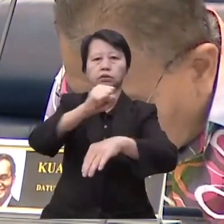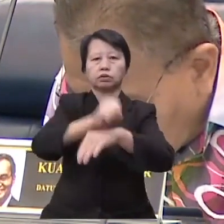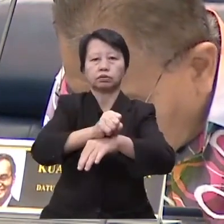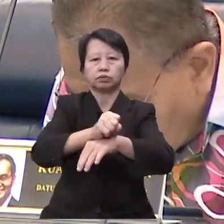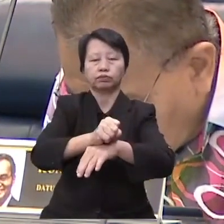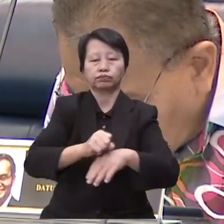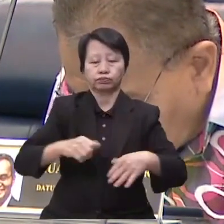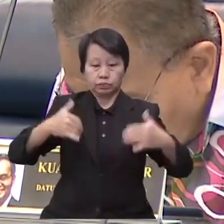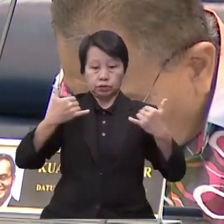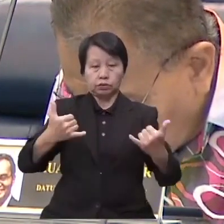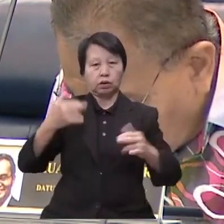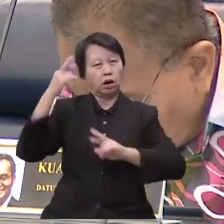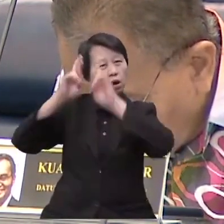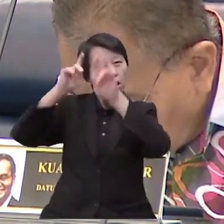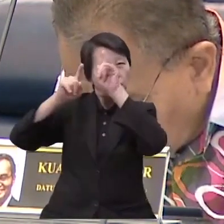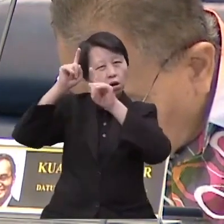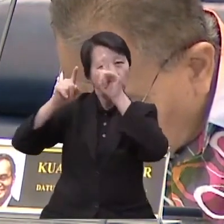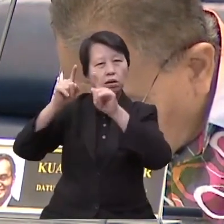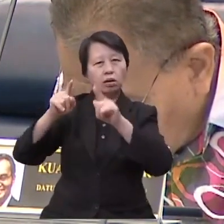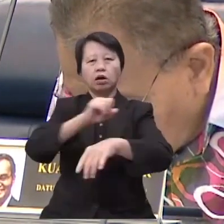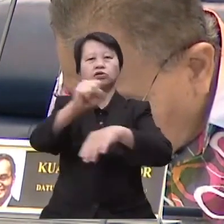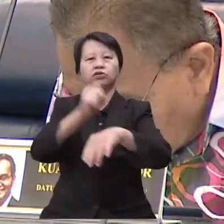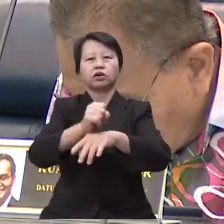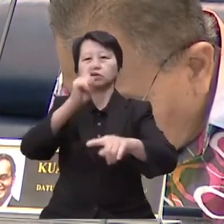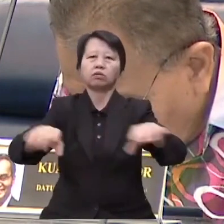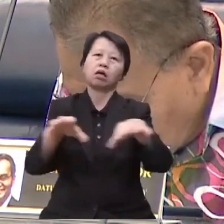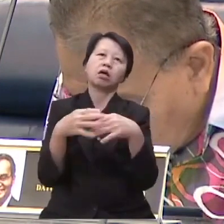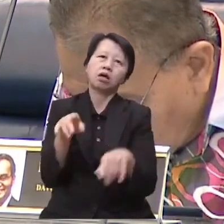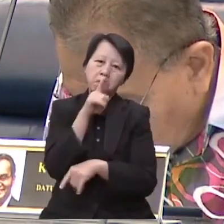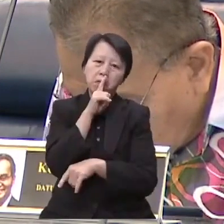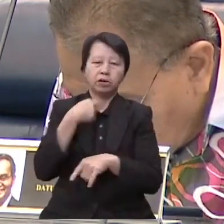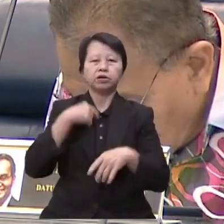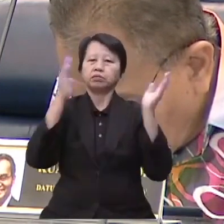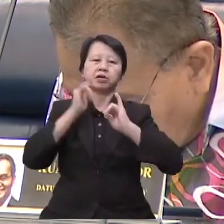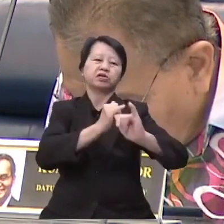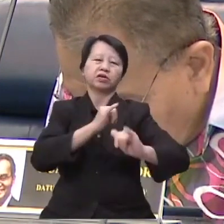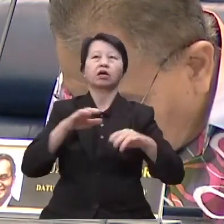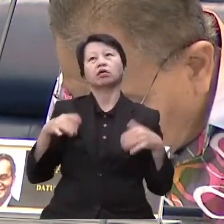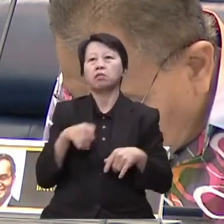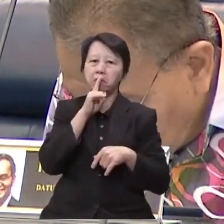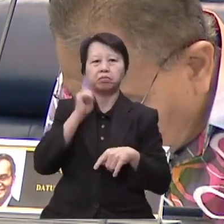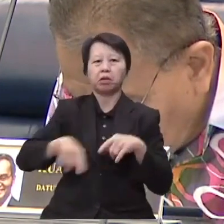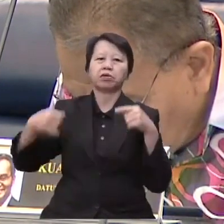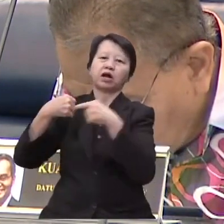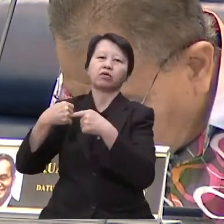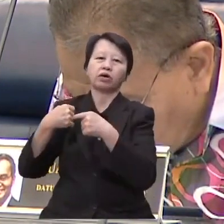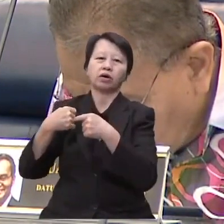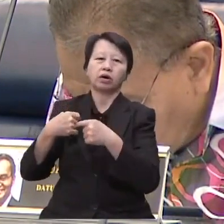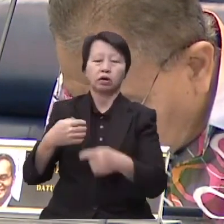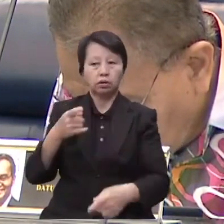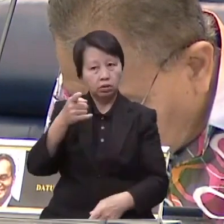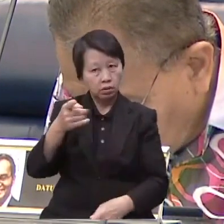di sekarang adalah alasan di mana Oh Singapura tak boleh buat apa-apa kita tak boleh buat apa-apa Adakah menteri ada